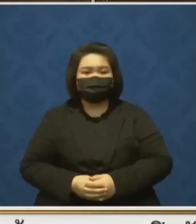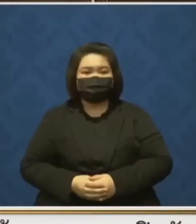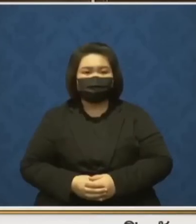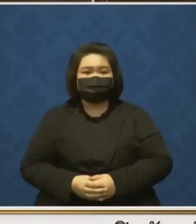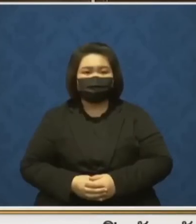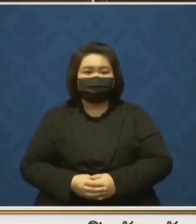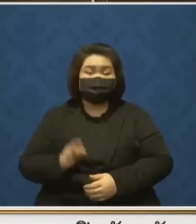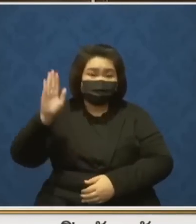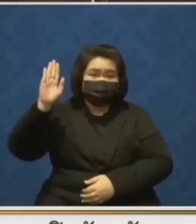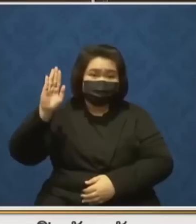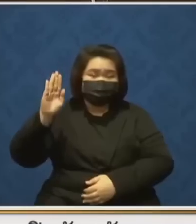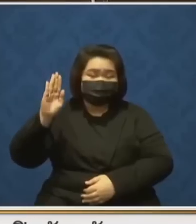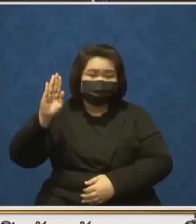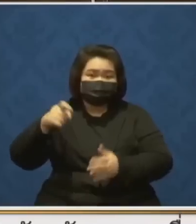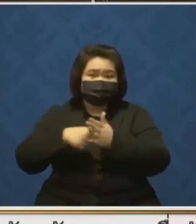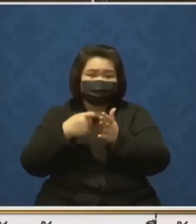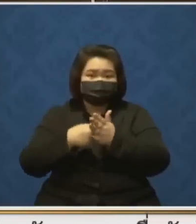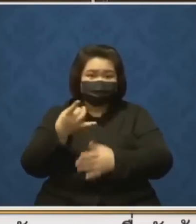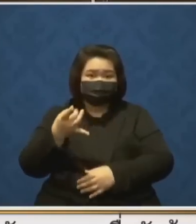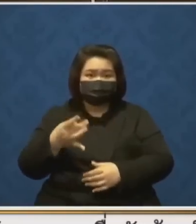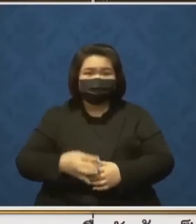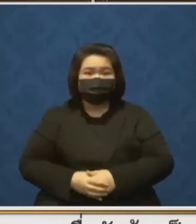ท่ประทวงหรือ